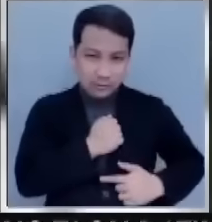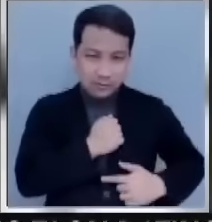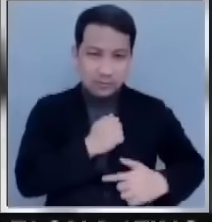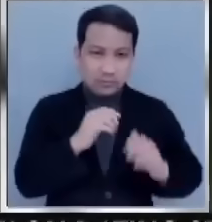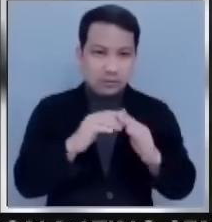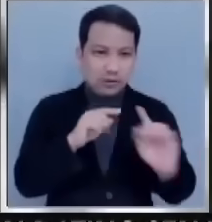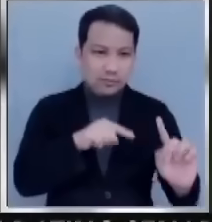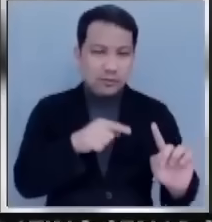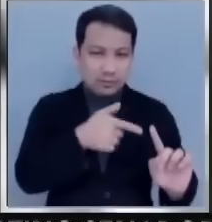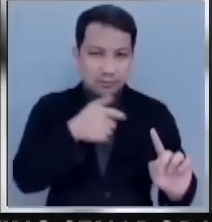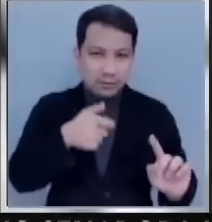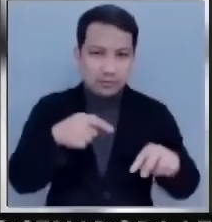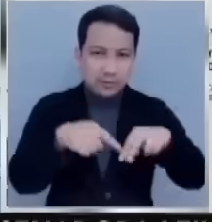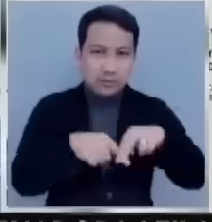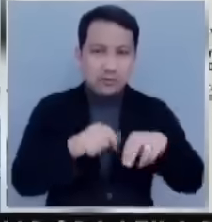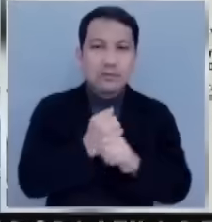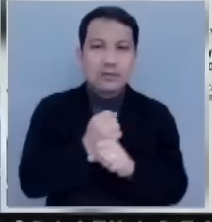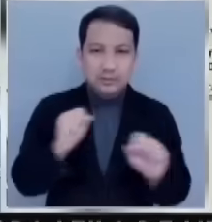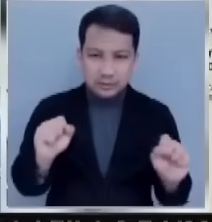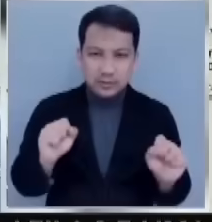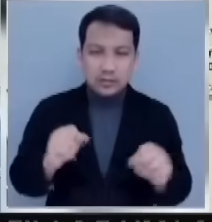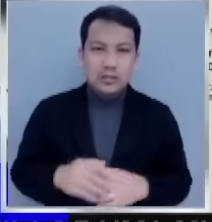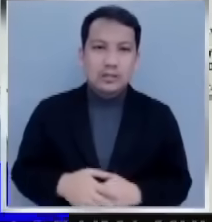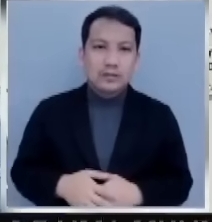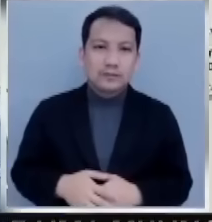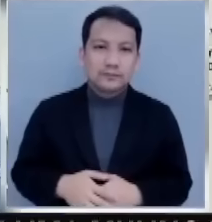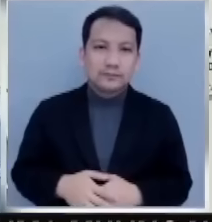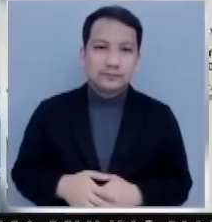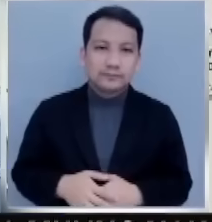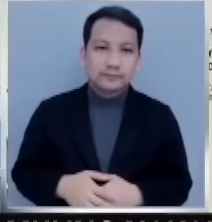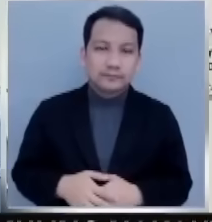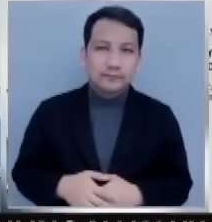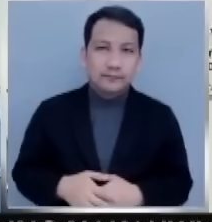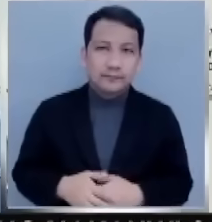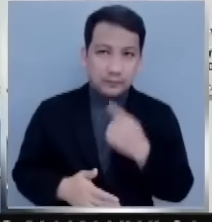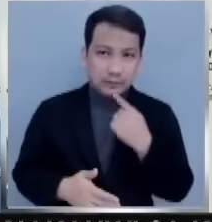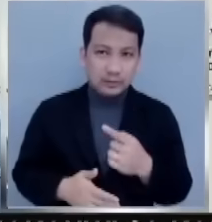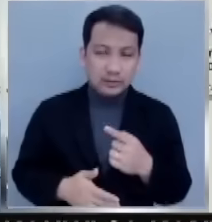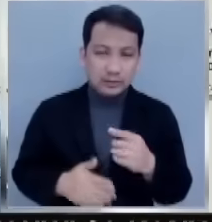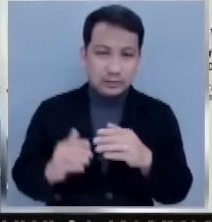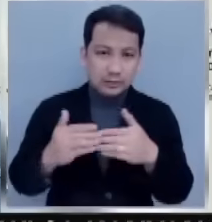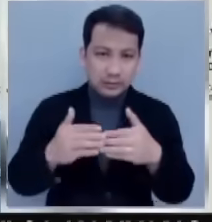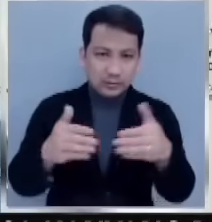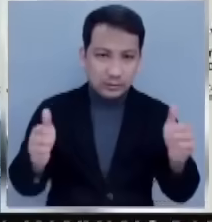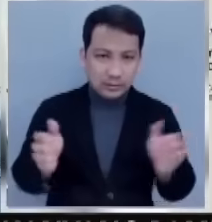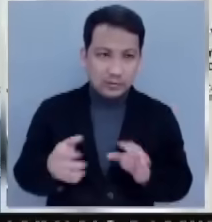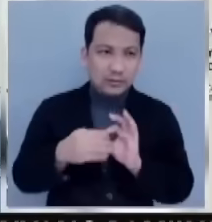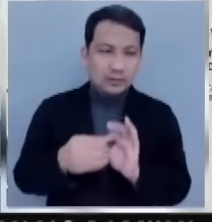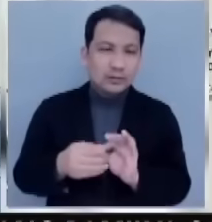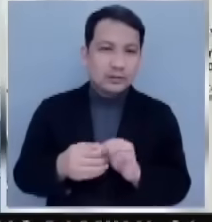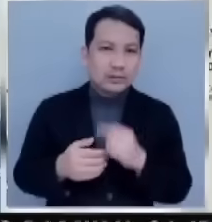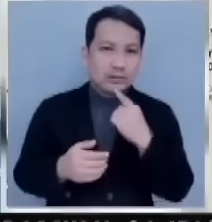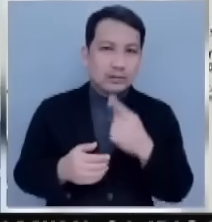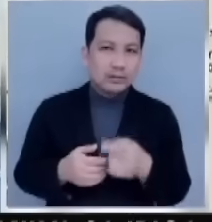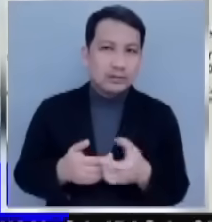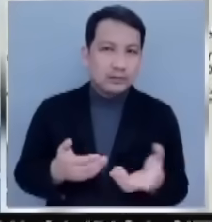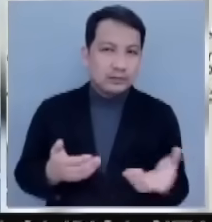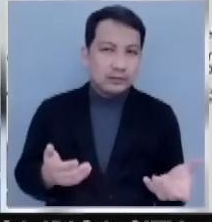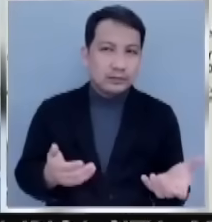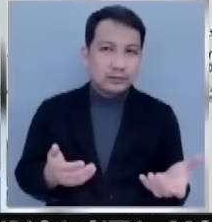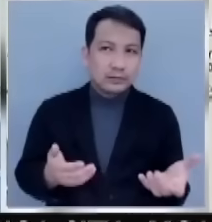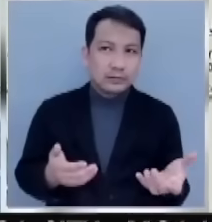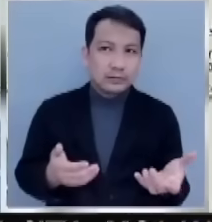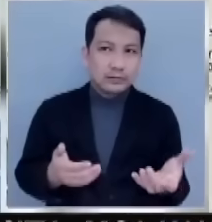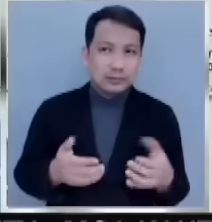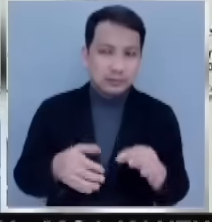sa binti pero ligtas na ang lagay. Nagbakod si subdivision, tapos siyempre pumapalag yung